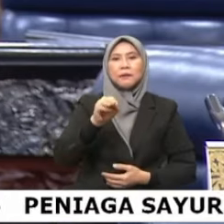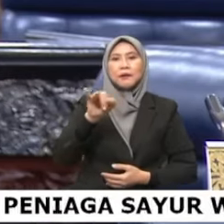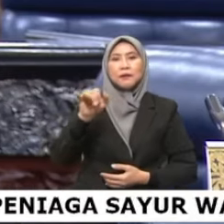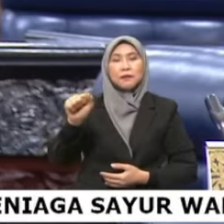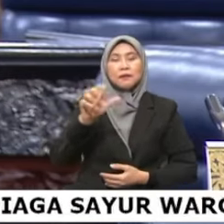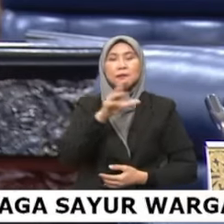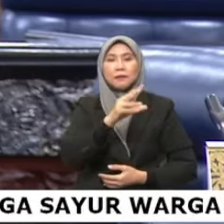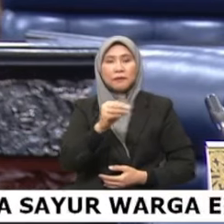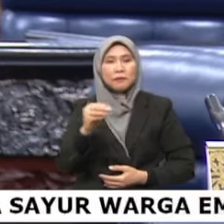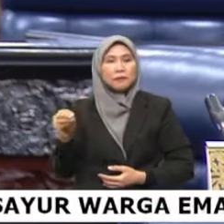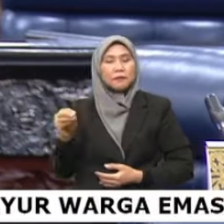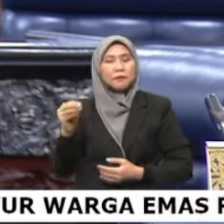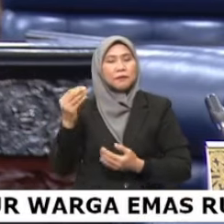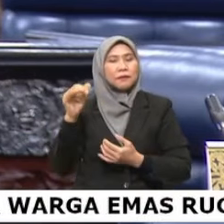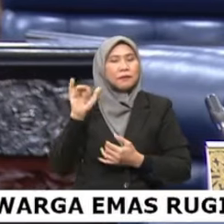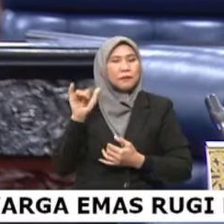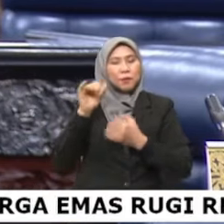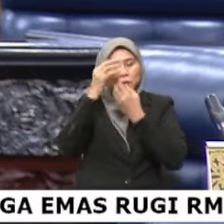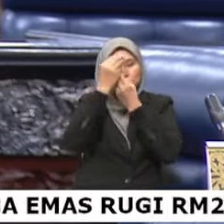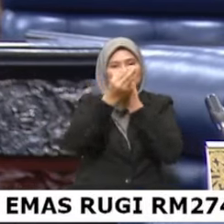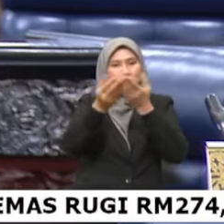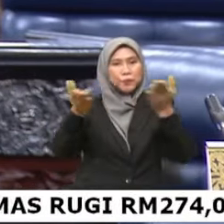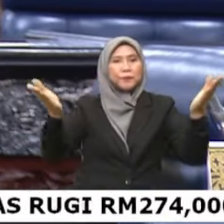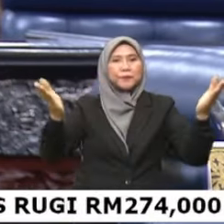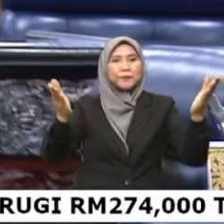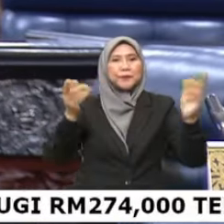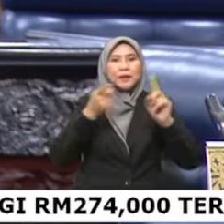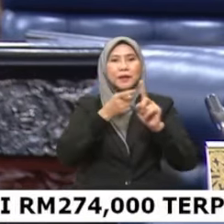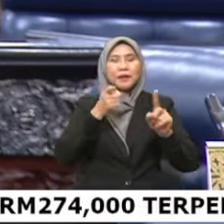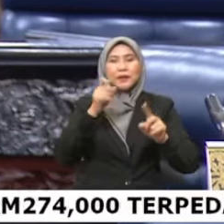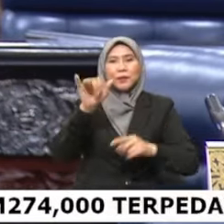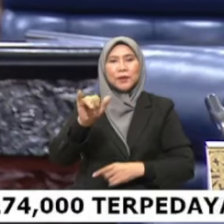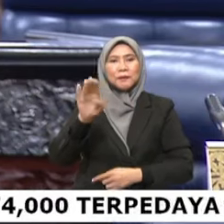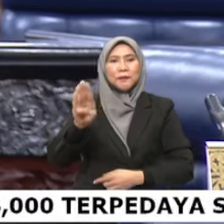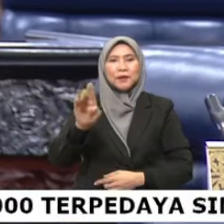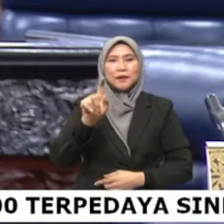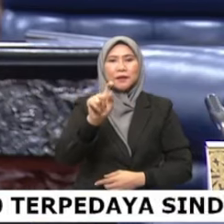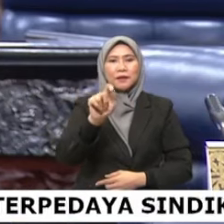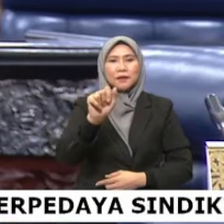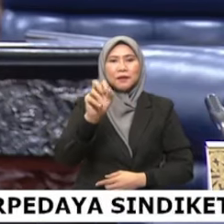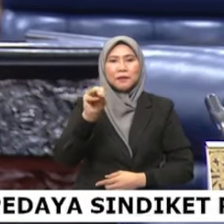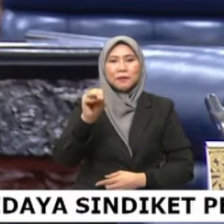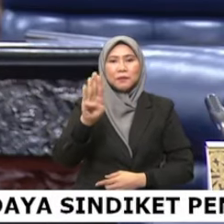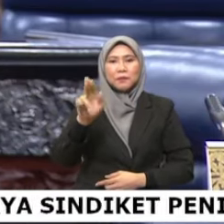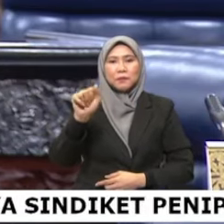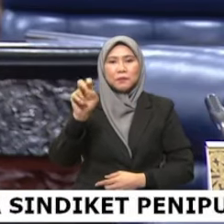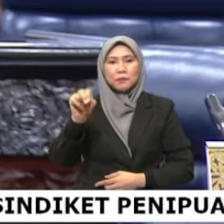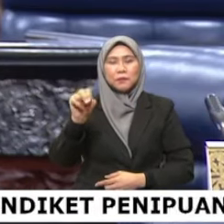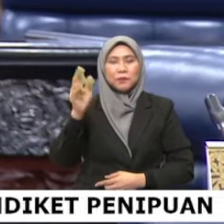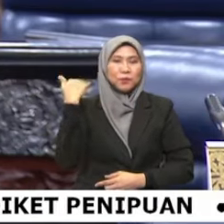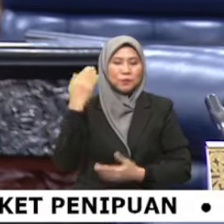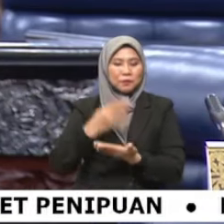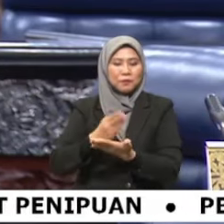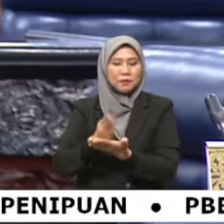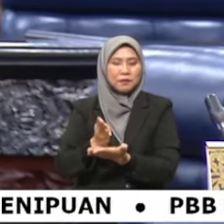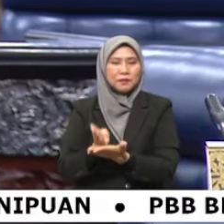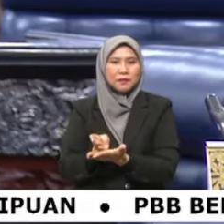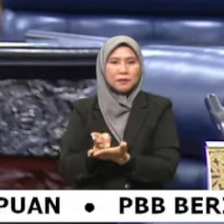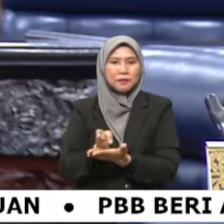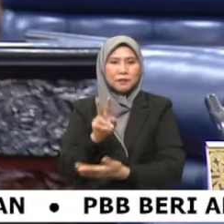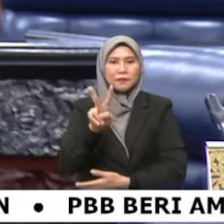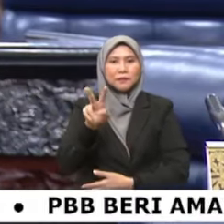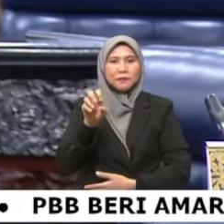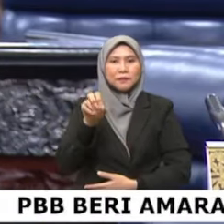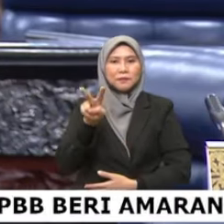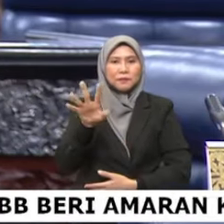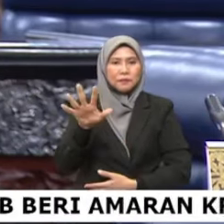dan juga apa yang telah diumumkan oleh Yang Amat Berhormat Tambun pada semasa belanjawan